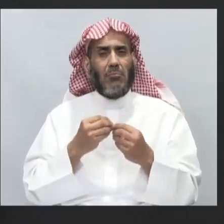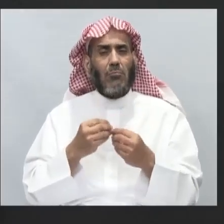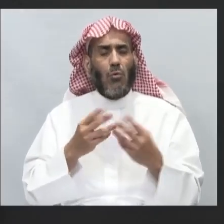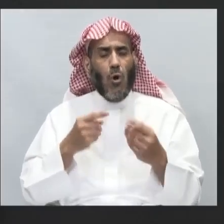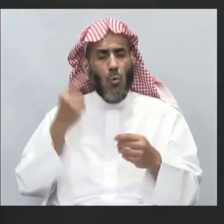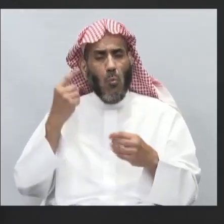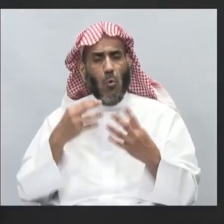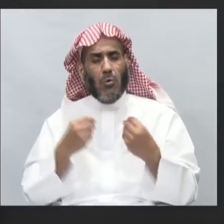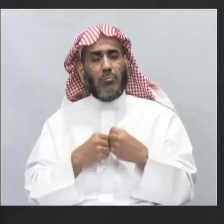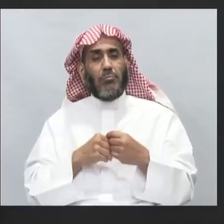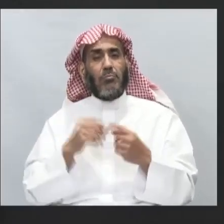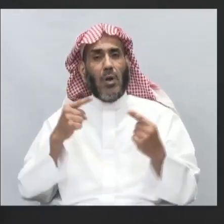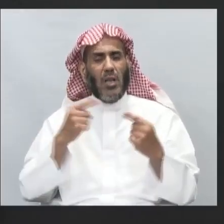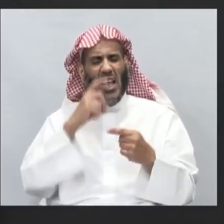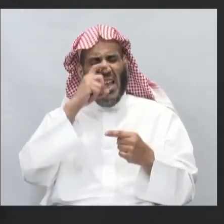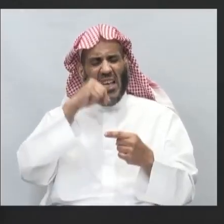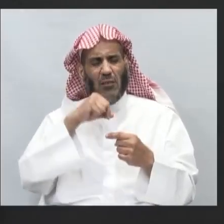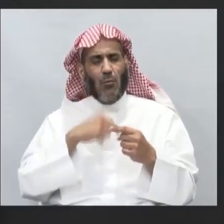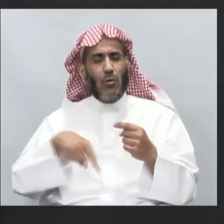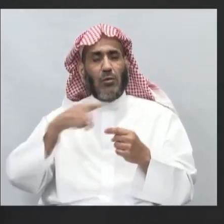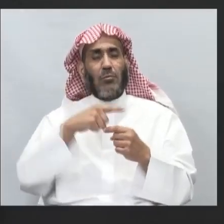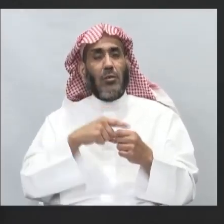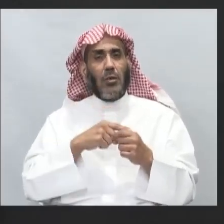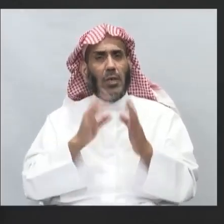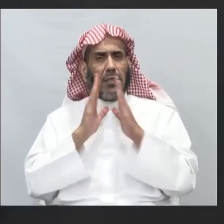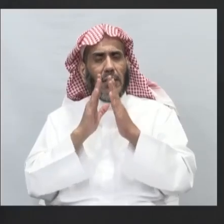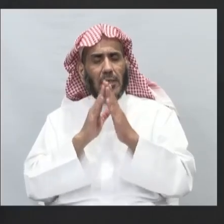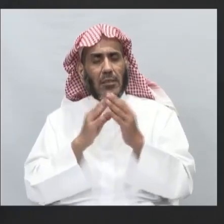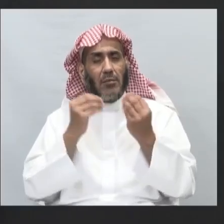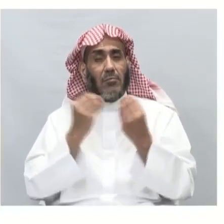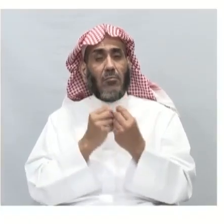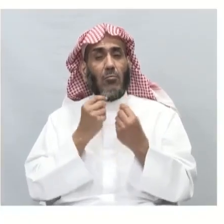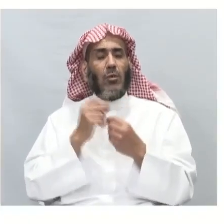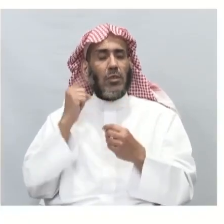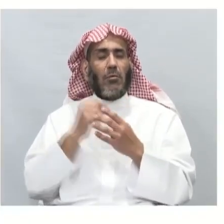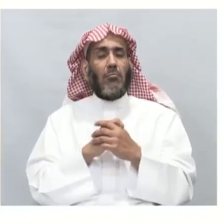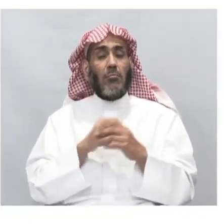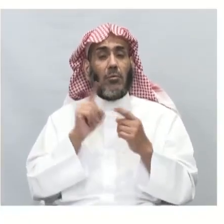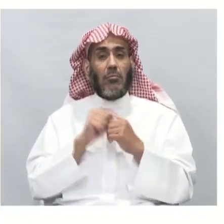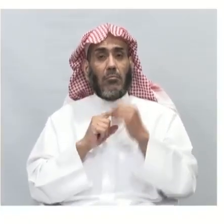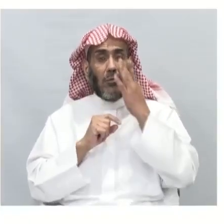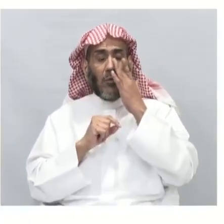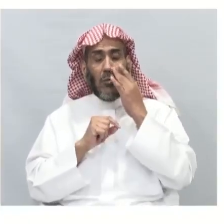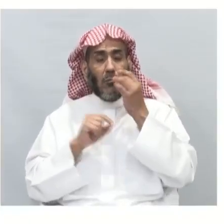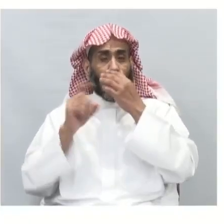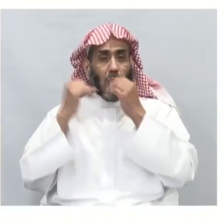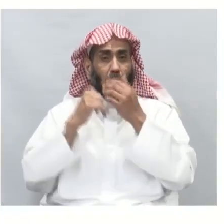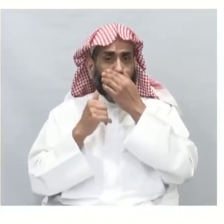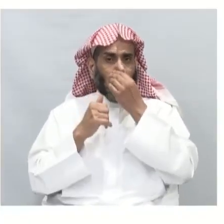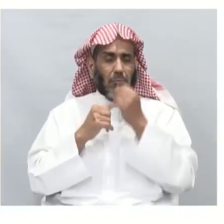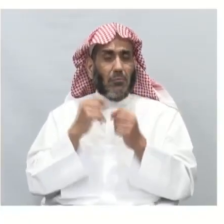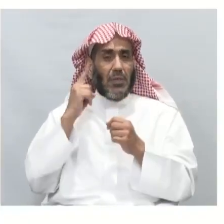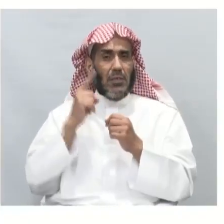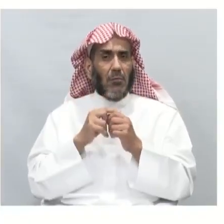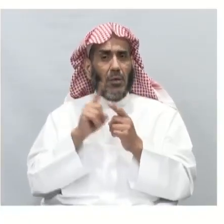او الامور التي يجب فيها او نحتاج فيها الى تركيز الى تركيز واستماع اشرنا الى مساله مهمه في